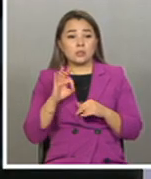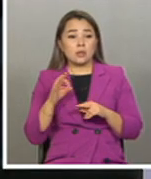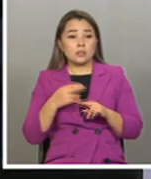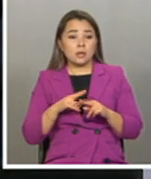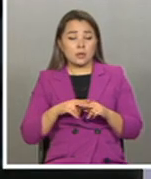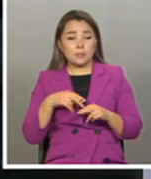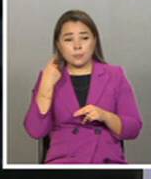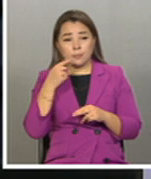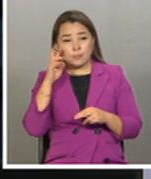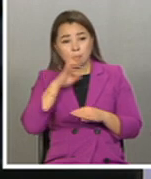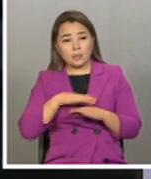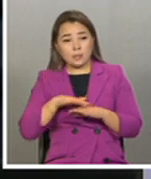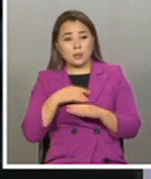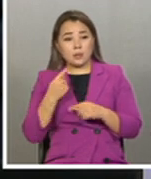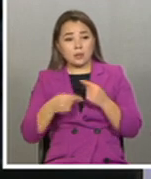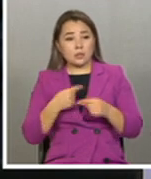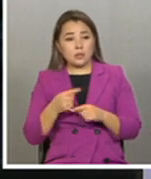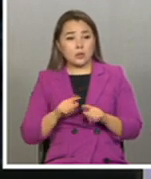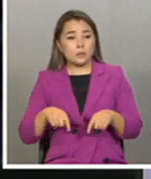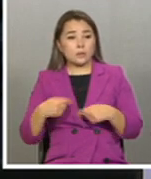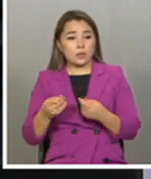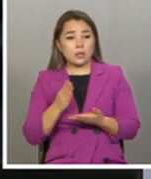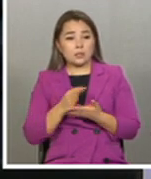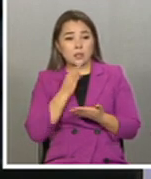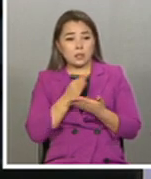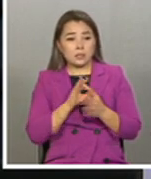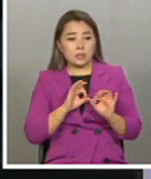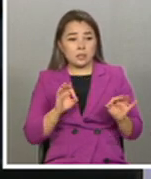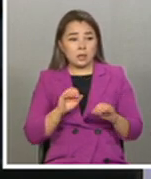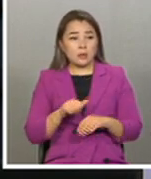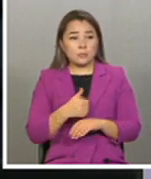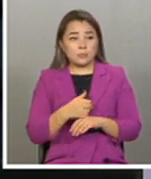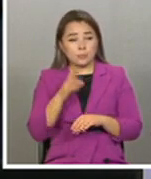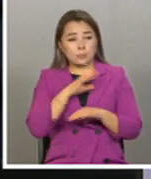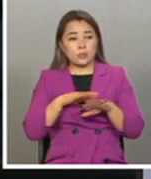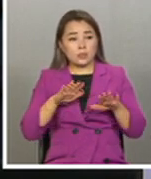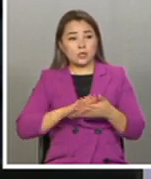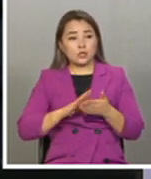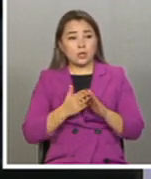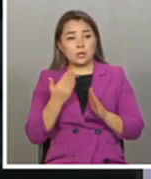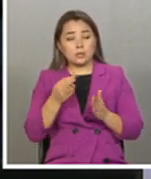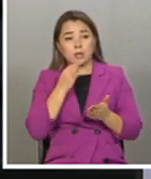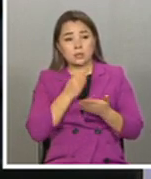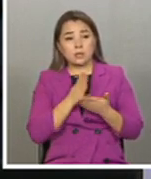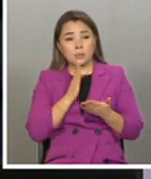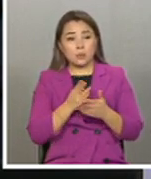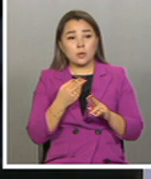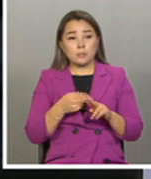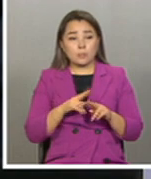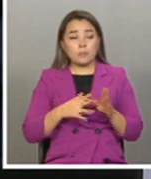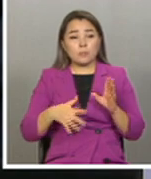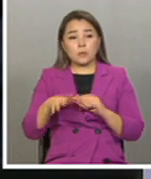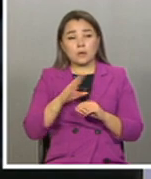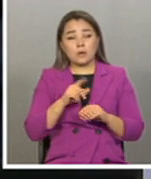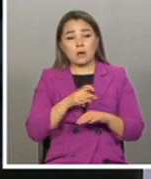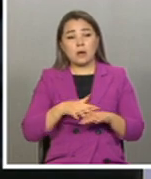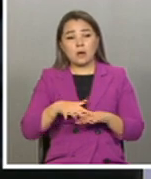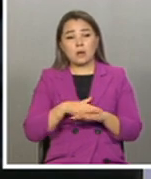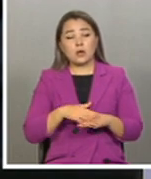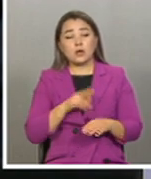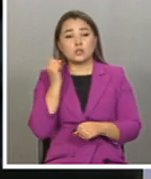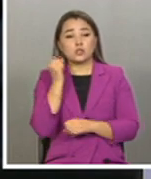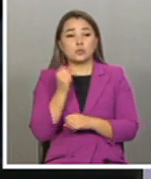меншігіне өтетіндігі туралы айтылған, және билік туралы жарғы. Бұл жарғыда барлық халық,